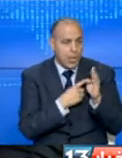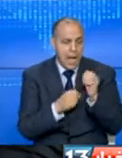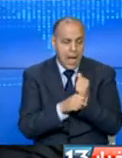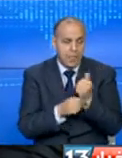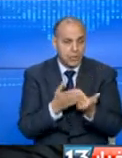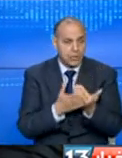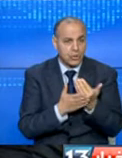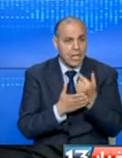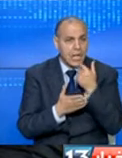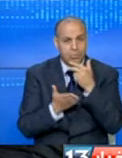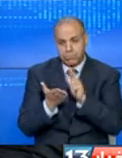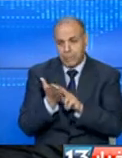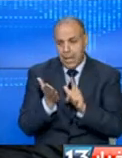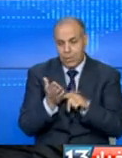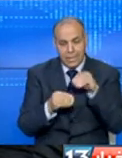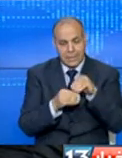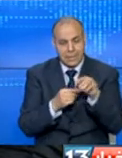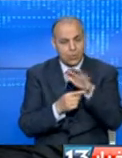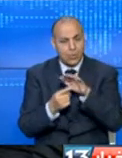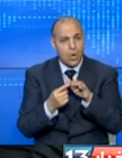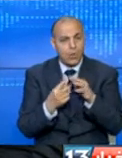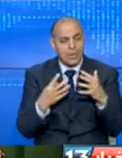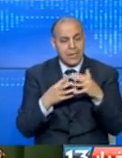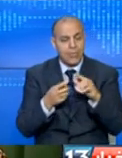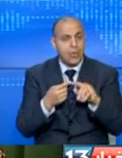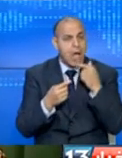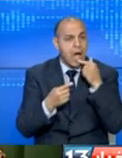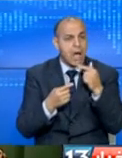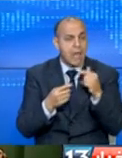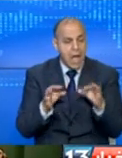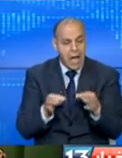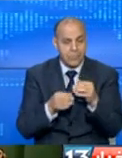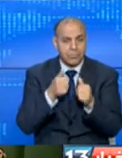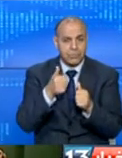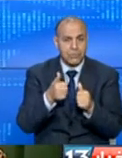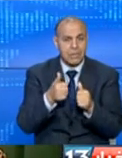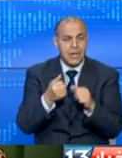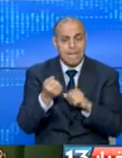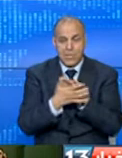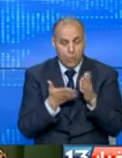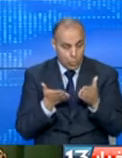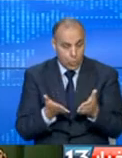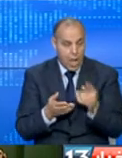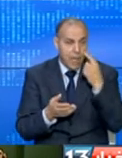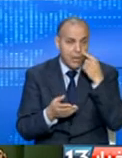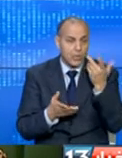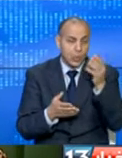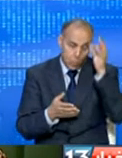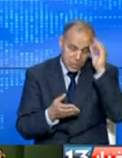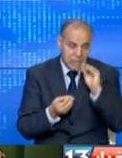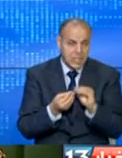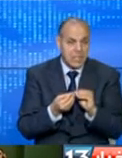الجديدة أن تفعيل قانون الاقتصاد الاجتماعي والتضامني يعد الحل الأمثل للأزمة الحالية التي تمر بها